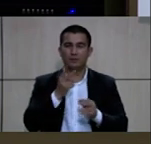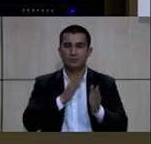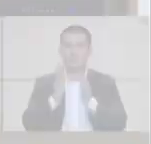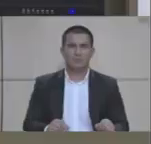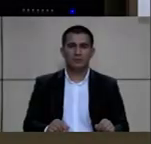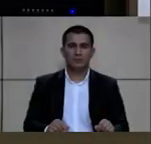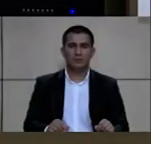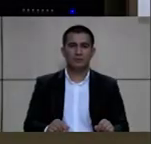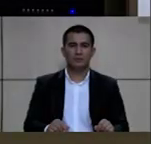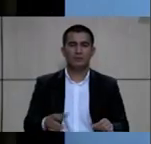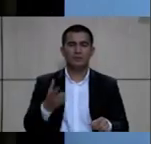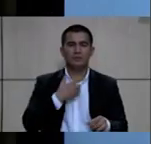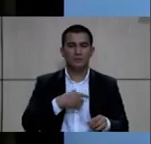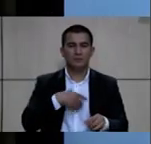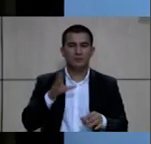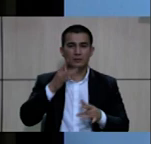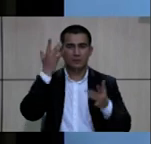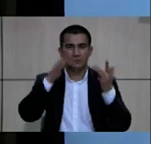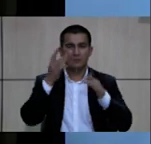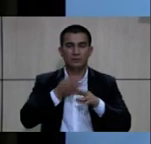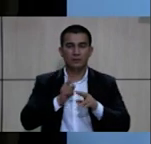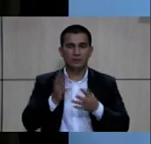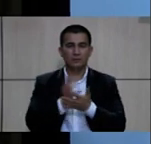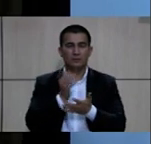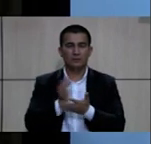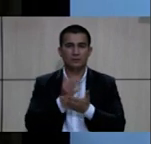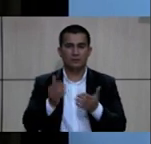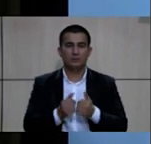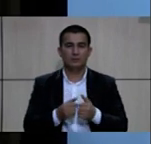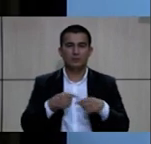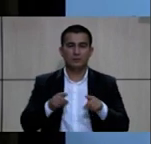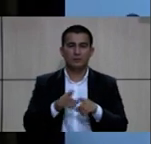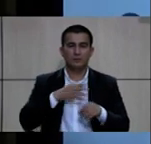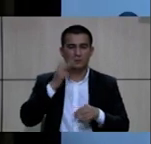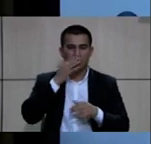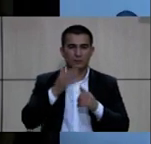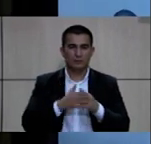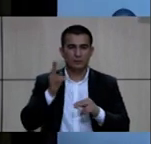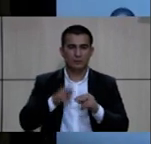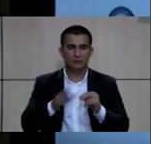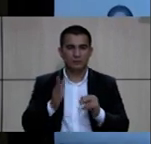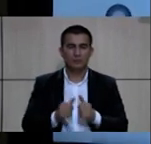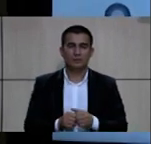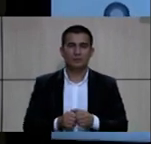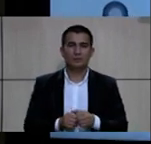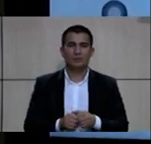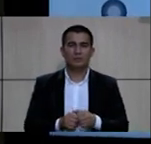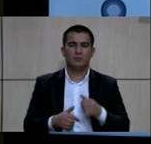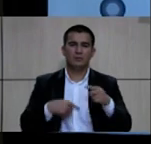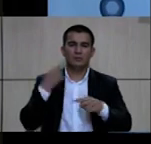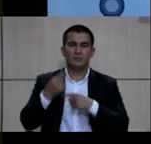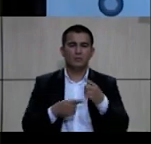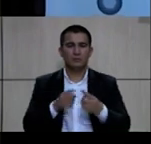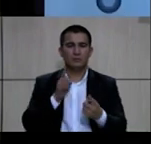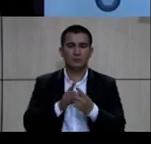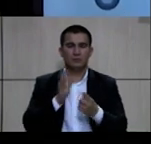esa xatolarni toping deyilgan. Shu bilan bugungi darsimizni yakunlaymiz. Keyingi